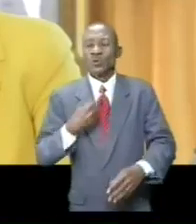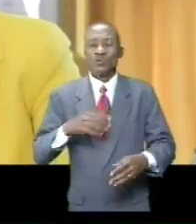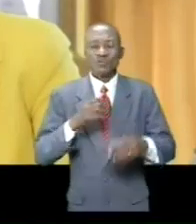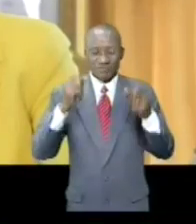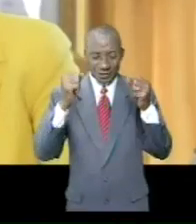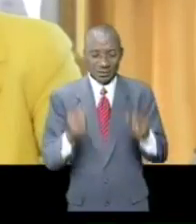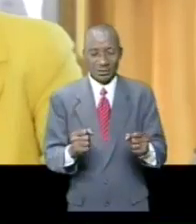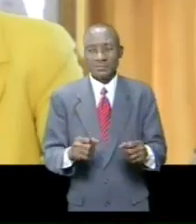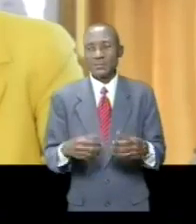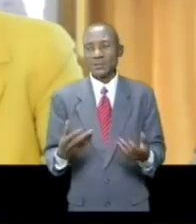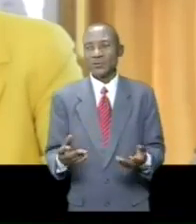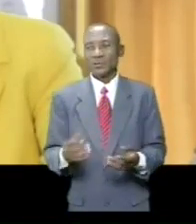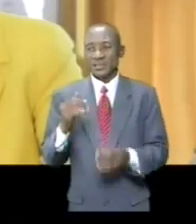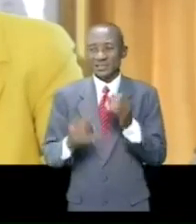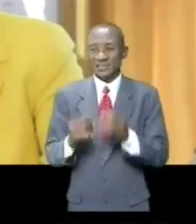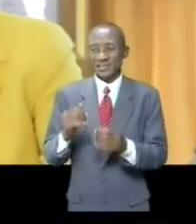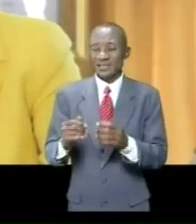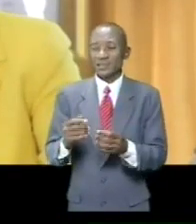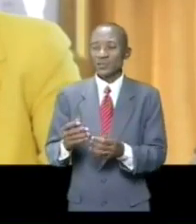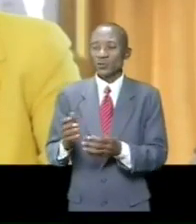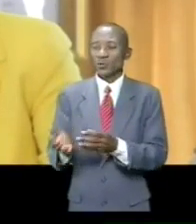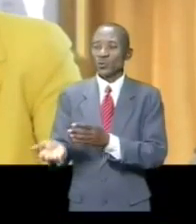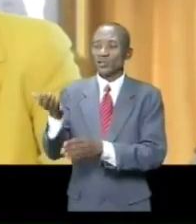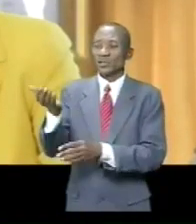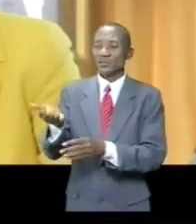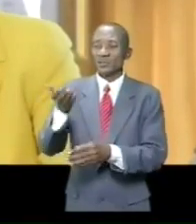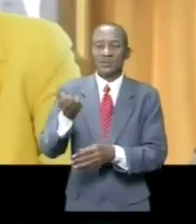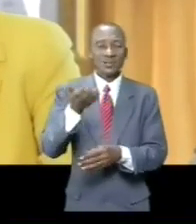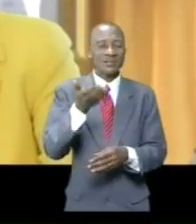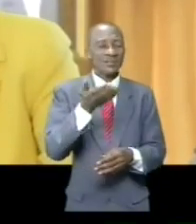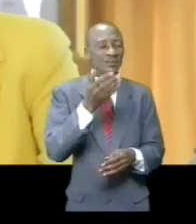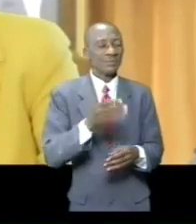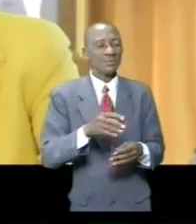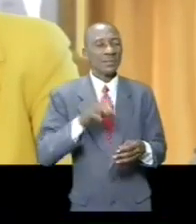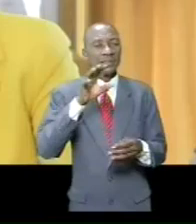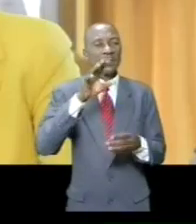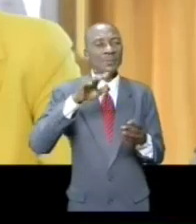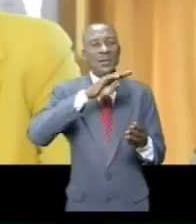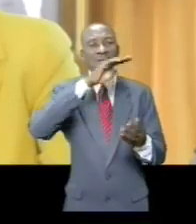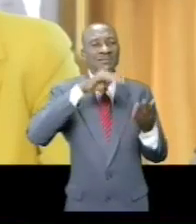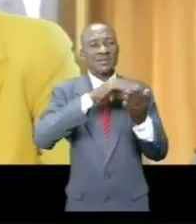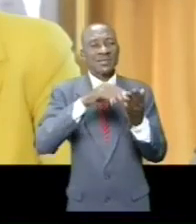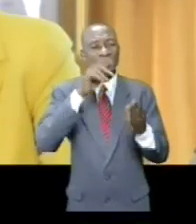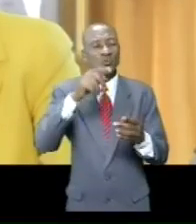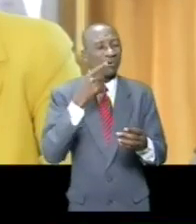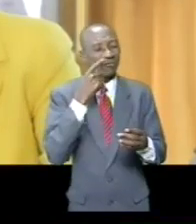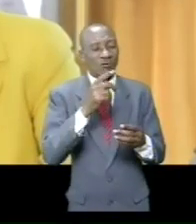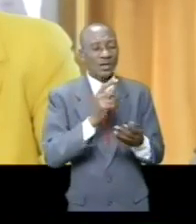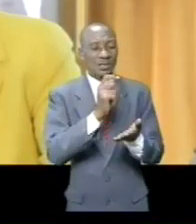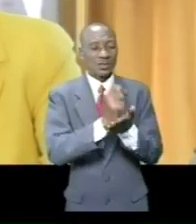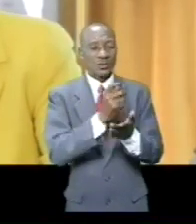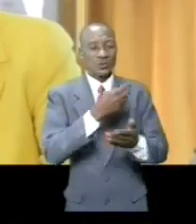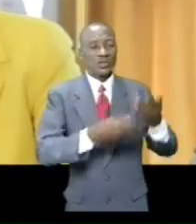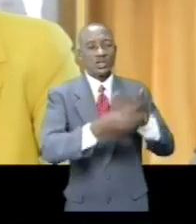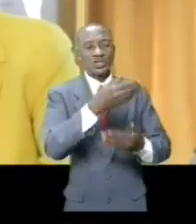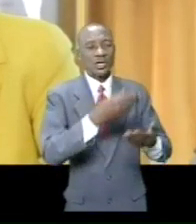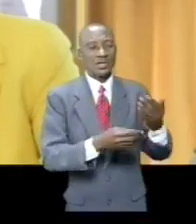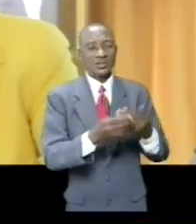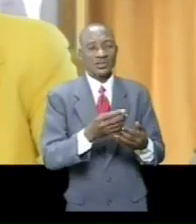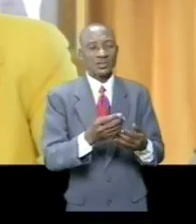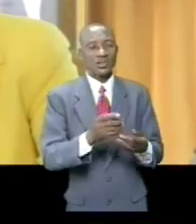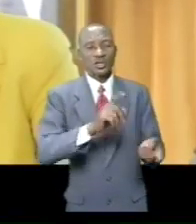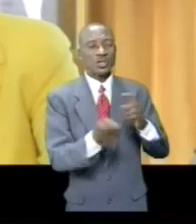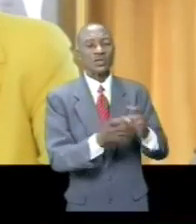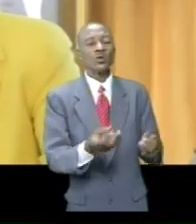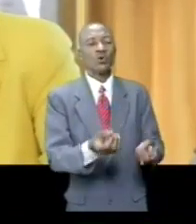fluctuation à la hausse comme à la baisse du taux d'échange, nous voulons que la Banque centrale stabilise les taux d'échange pour que nous ayons un taux d'échange consensuel que nous mettrons